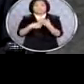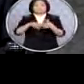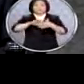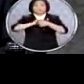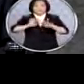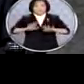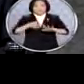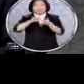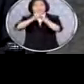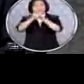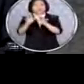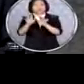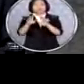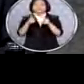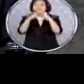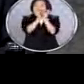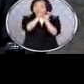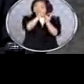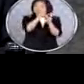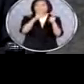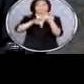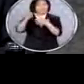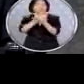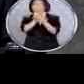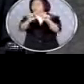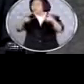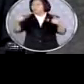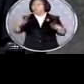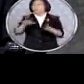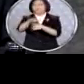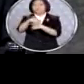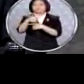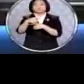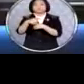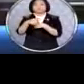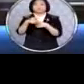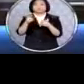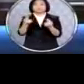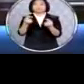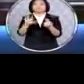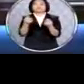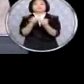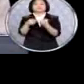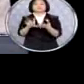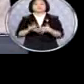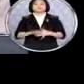的转型，不是只有市值的问题，好多的农产品都有问题。